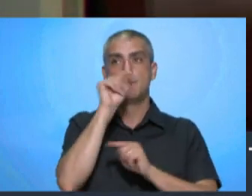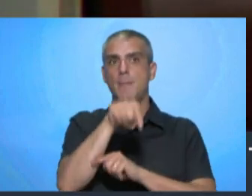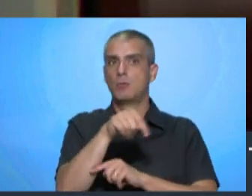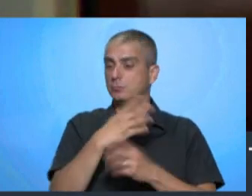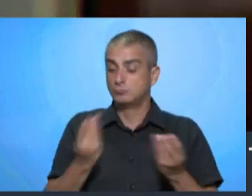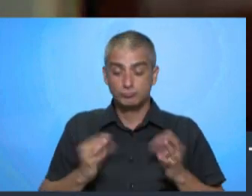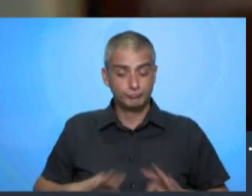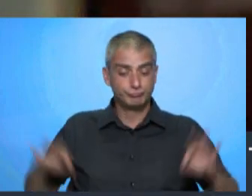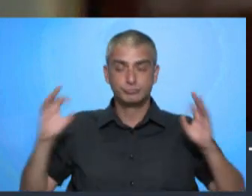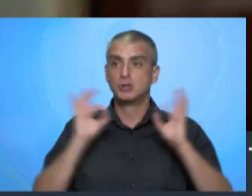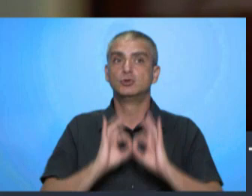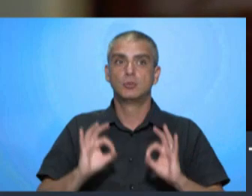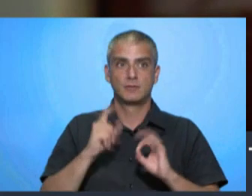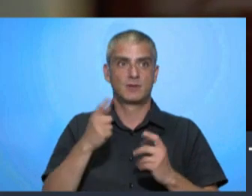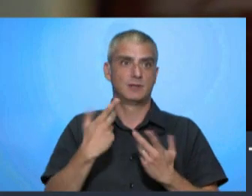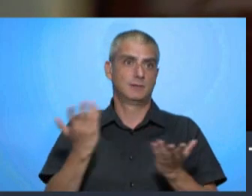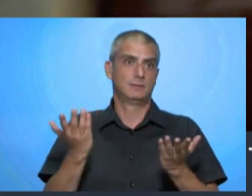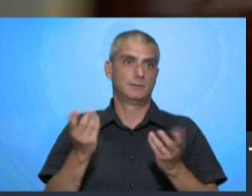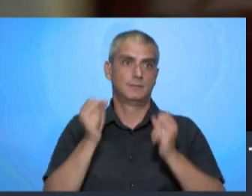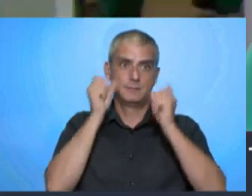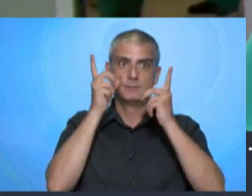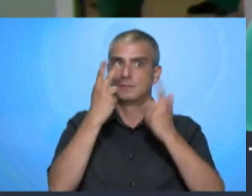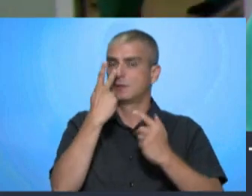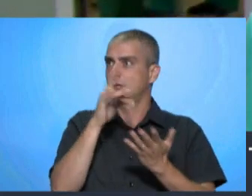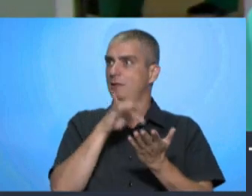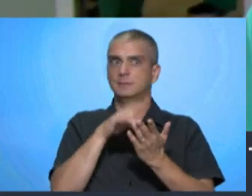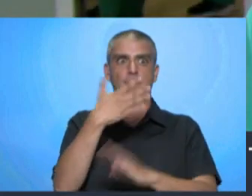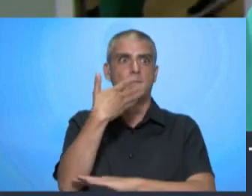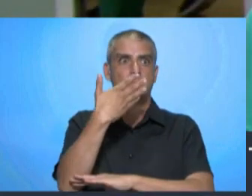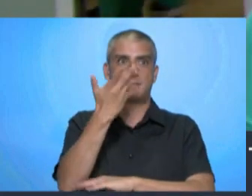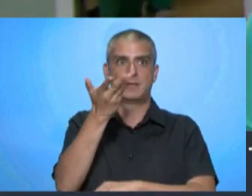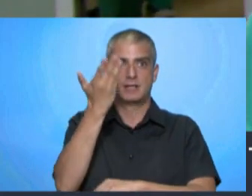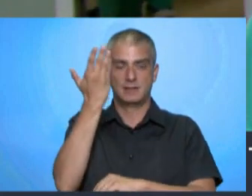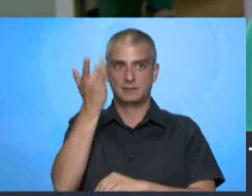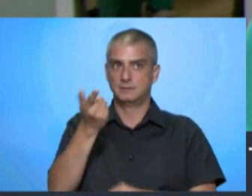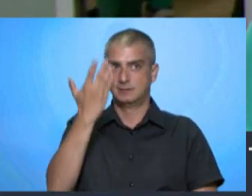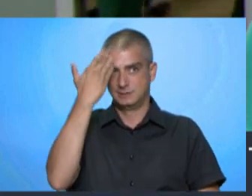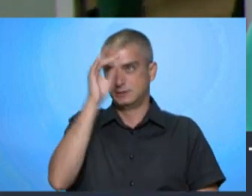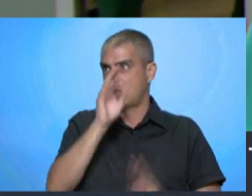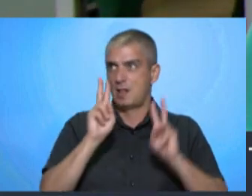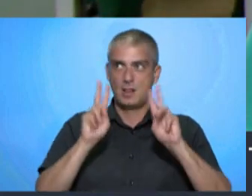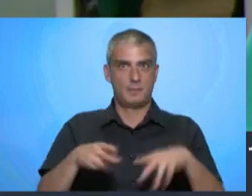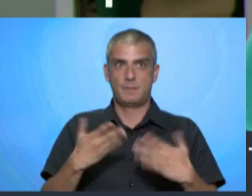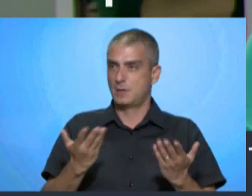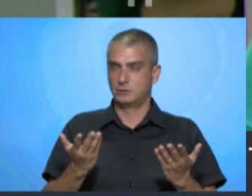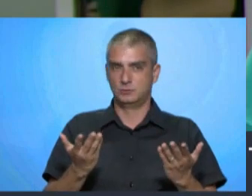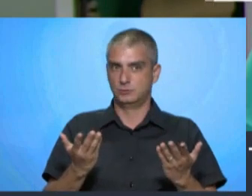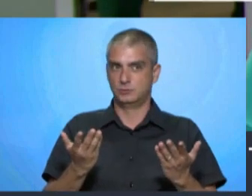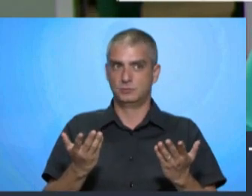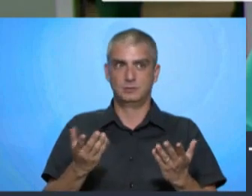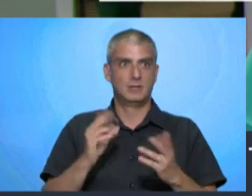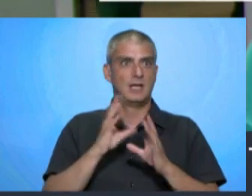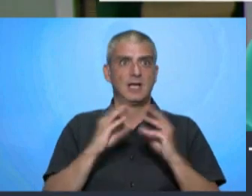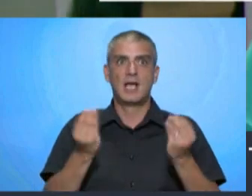חסרות כל. היא פתחה את עניה וגילתה שהיא נמצאת במדינה זרה לה לגמרי, עם